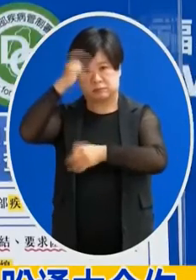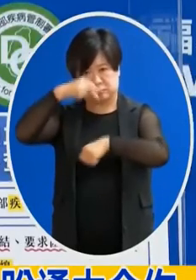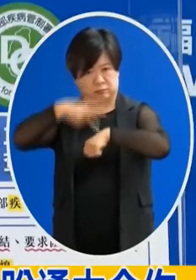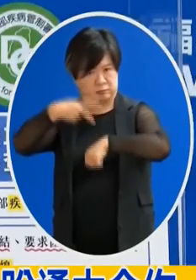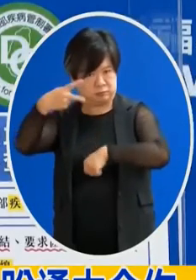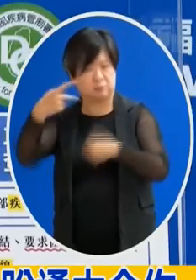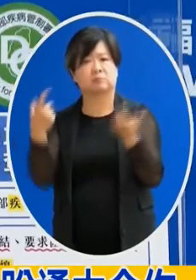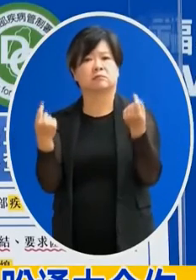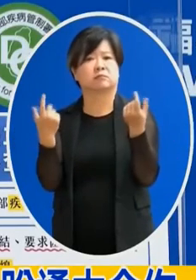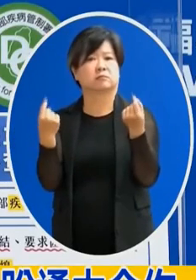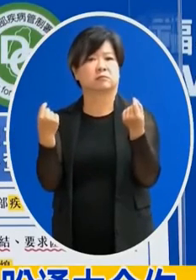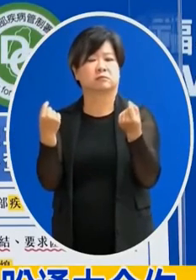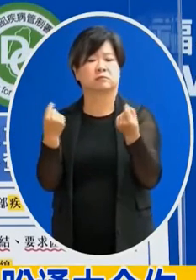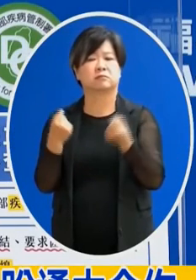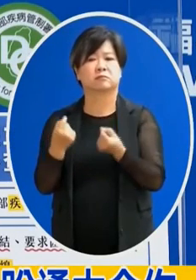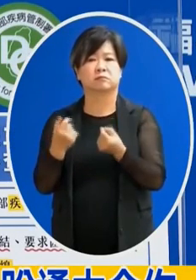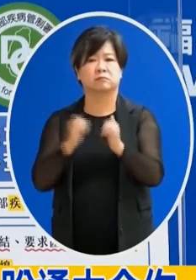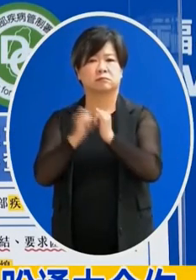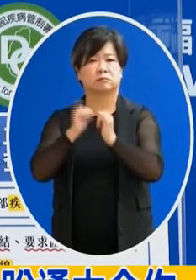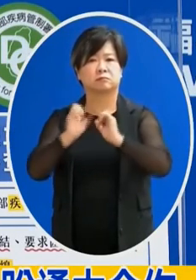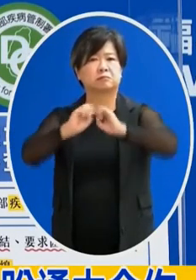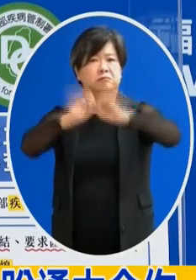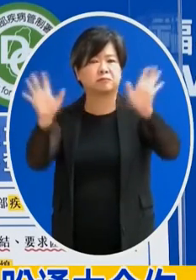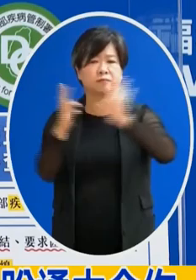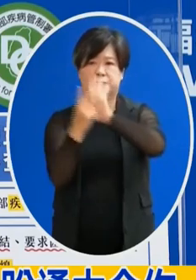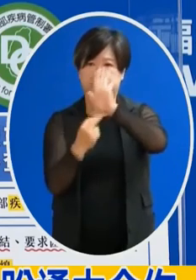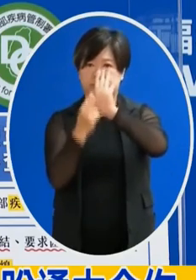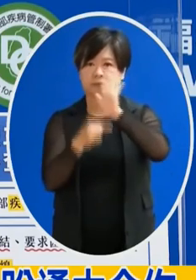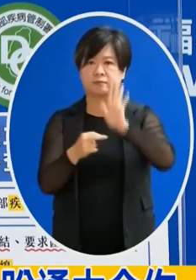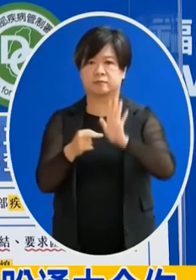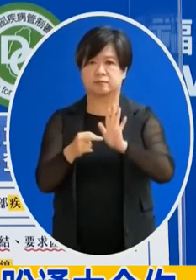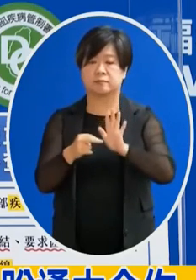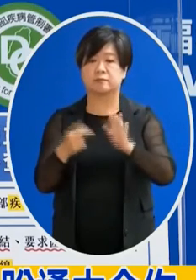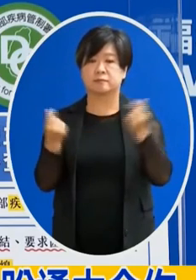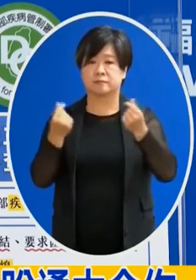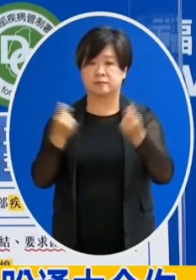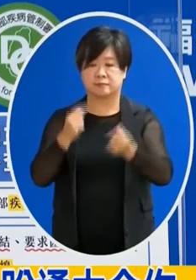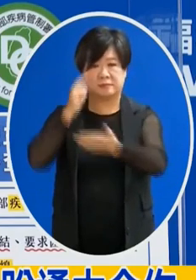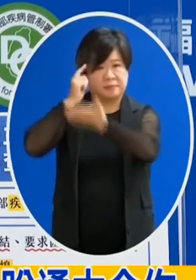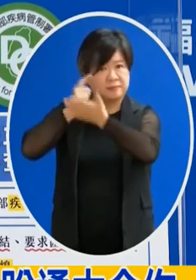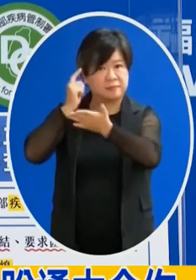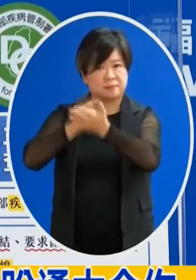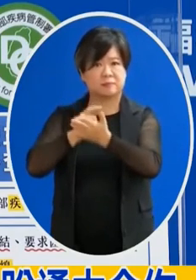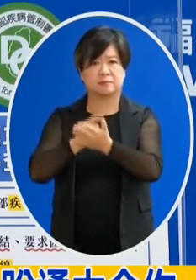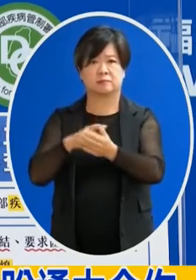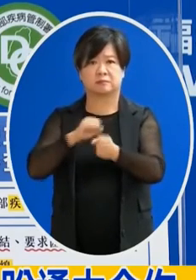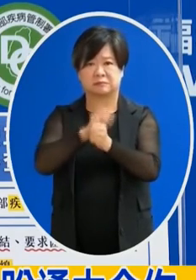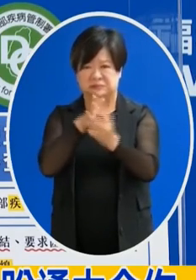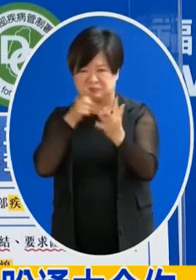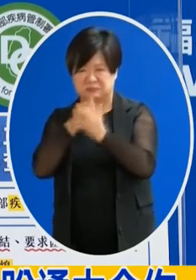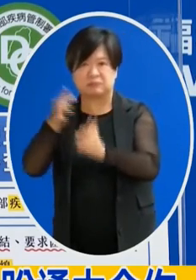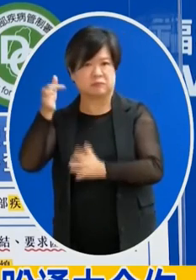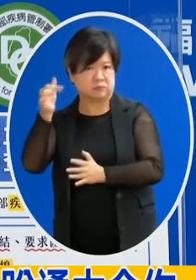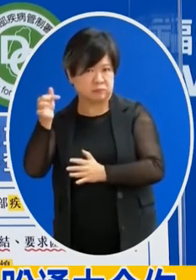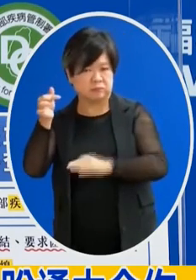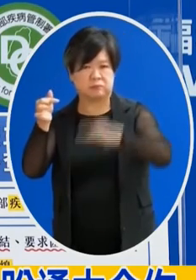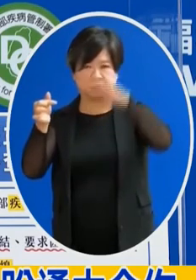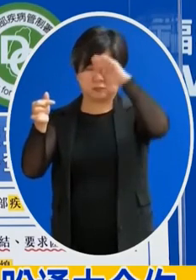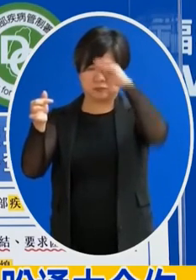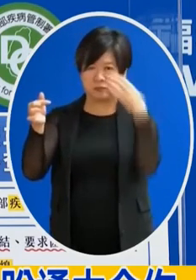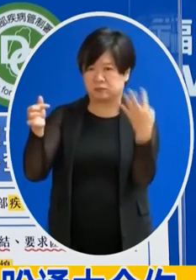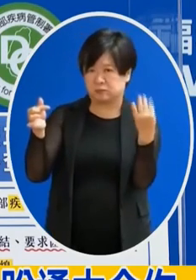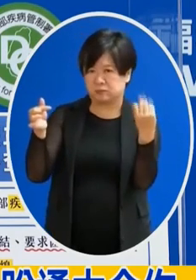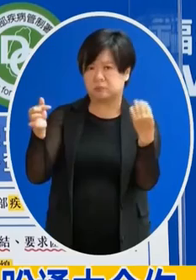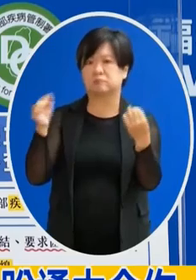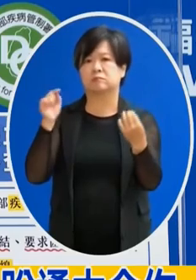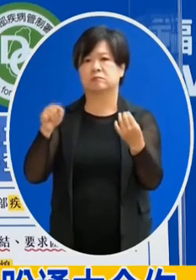2点还是一样会跟社会大众说明清楚，有关于这个每一天确诊跟这个病例数的部